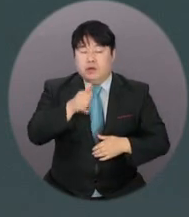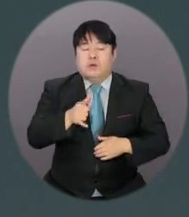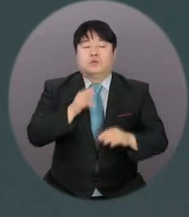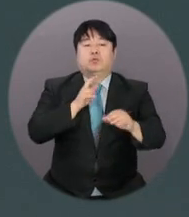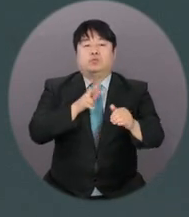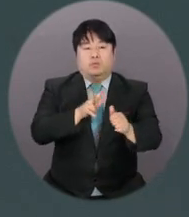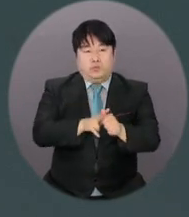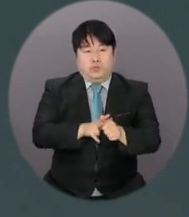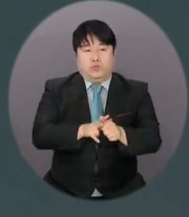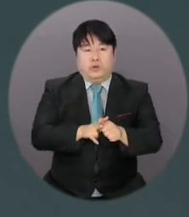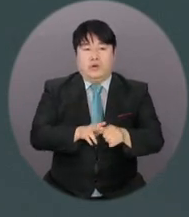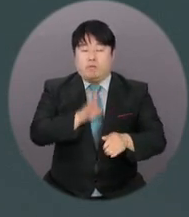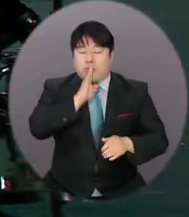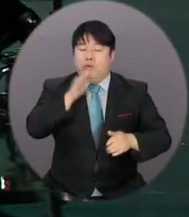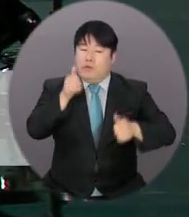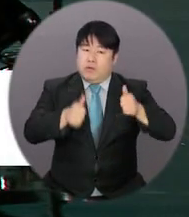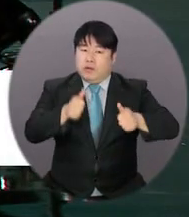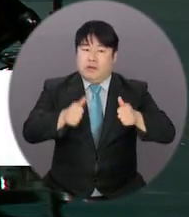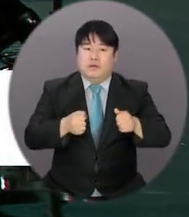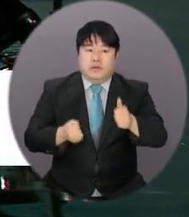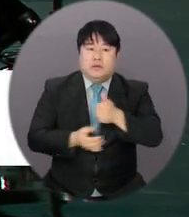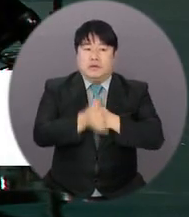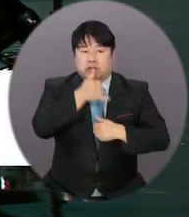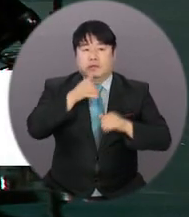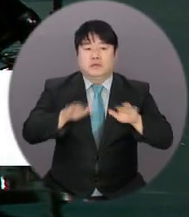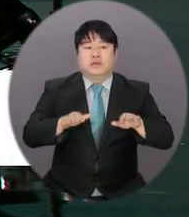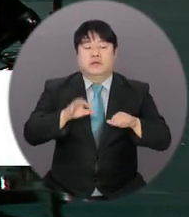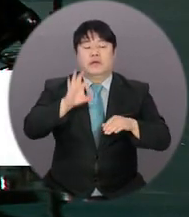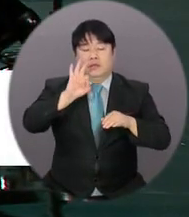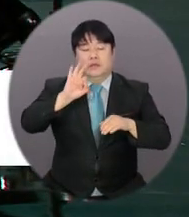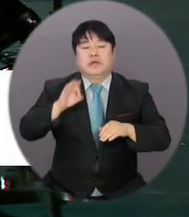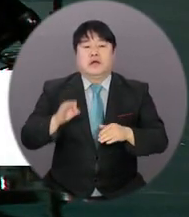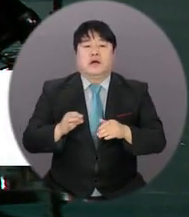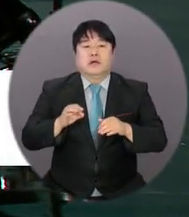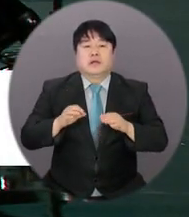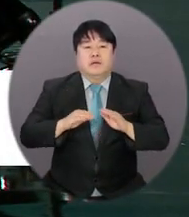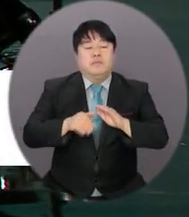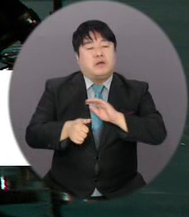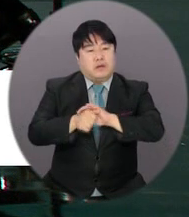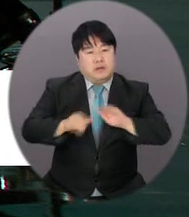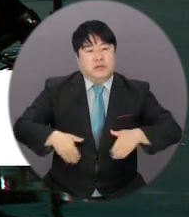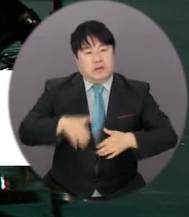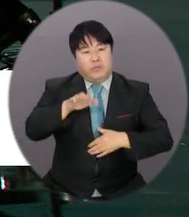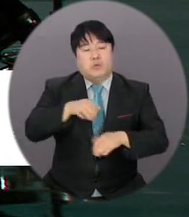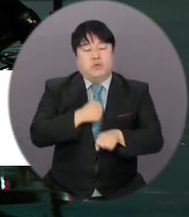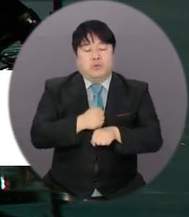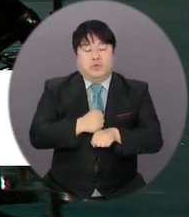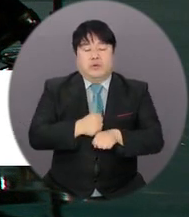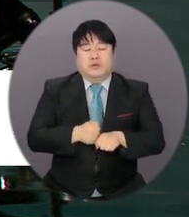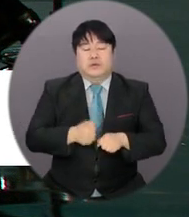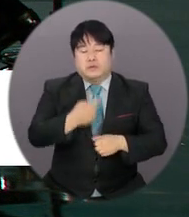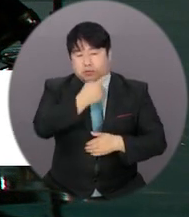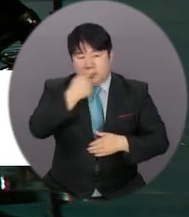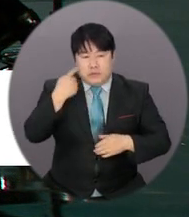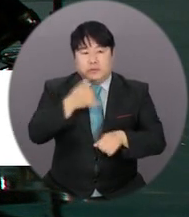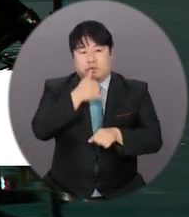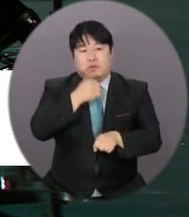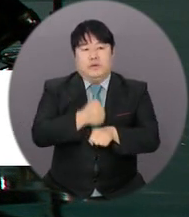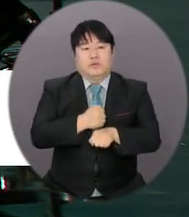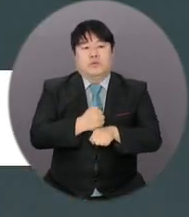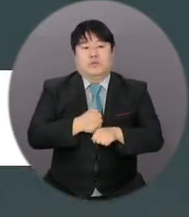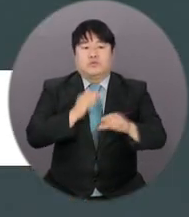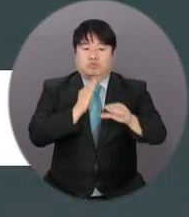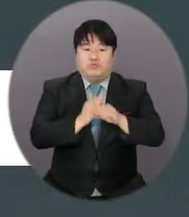버 승 행장이 있는데 서는 어려운 영남 지역에서 도 굉장히 결핍증 했고 도중 도 좋은 애매 확장 서있는 후 보기